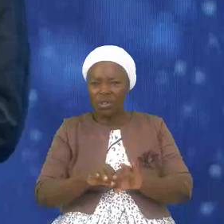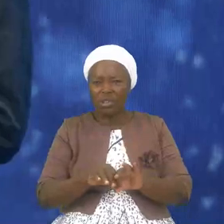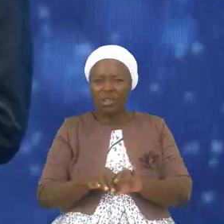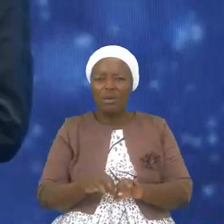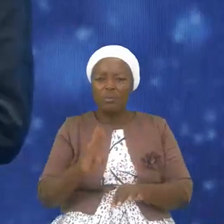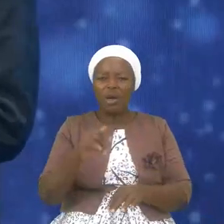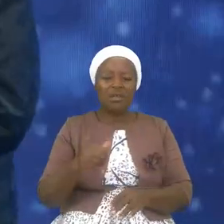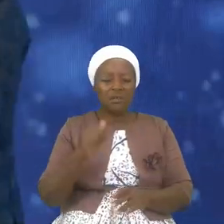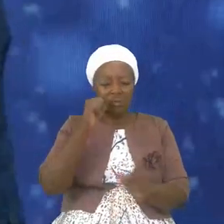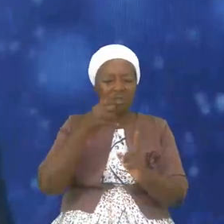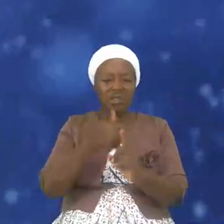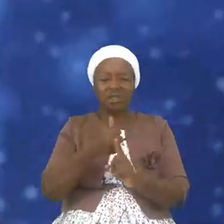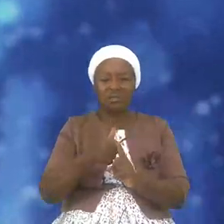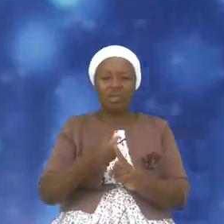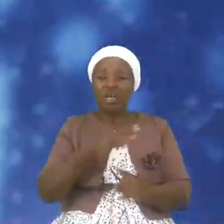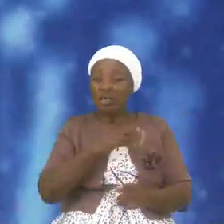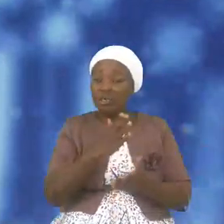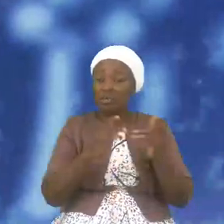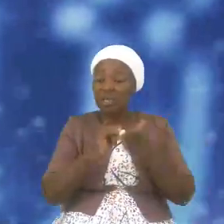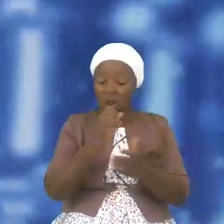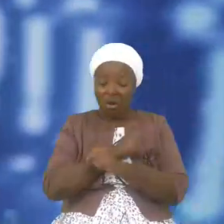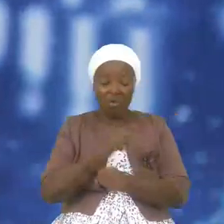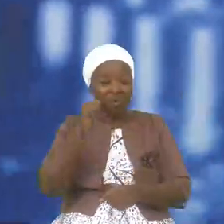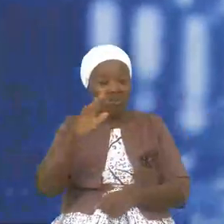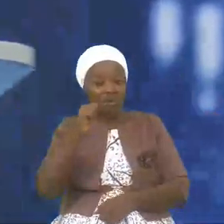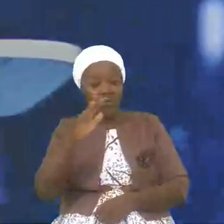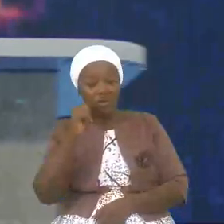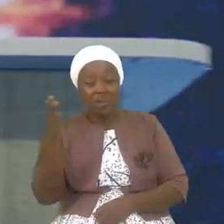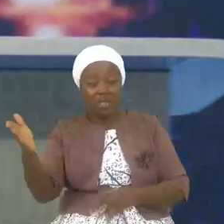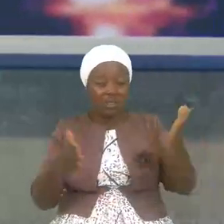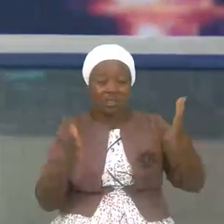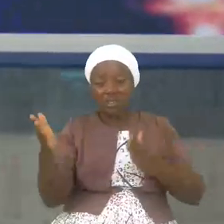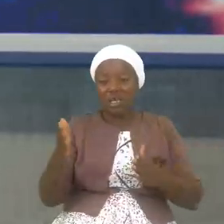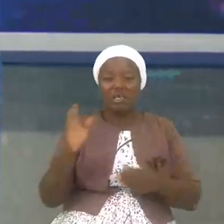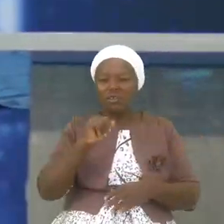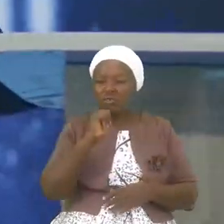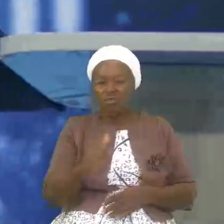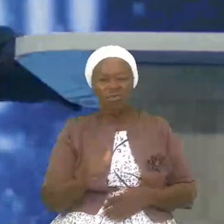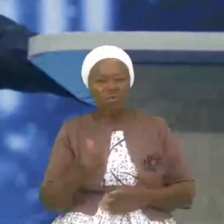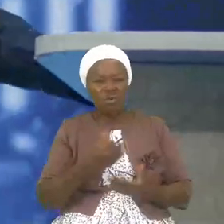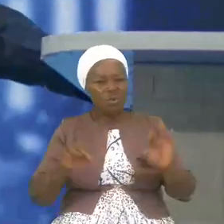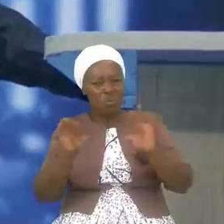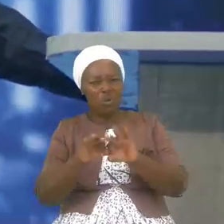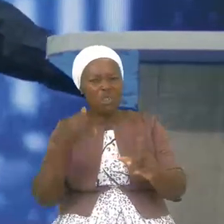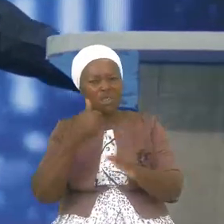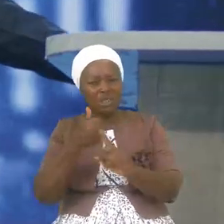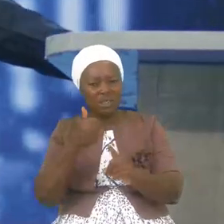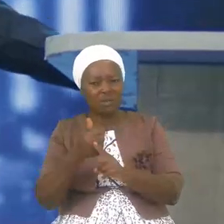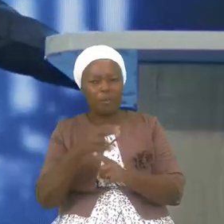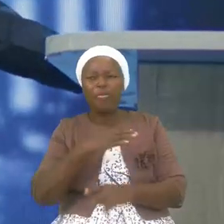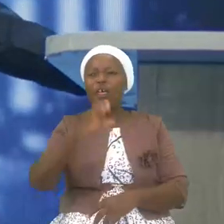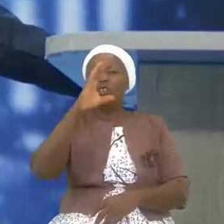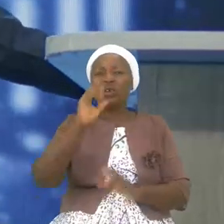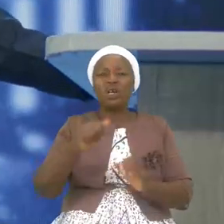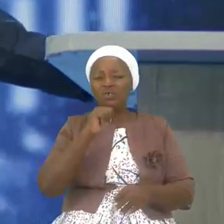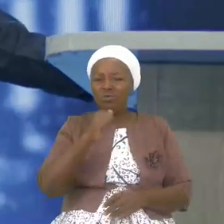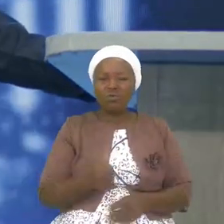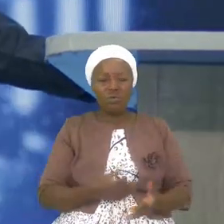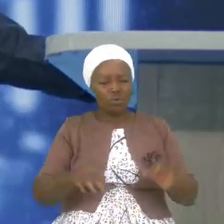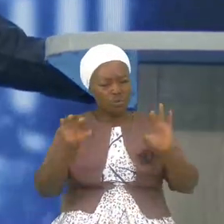d'elle-même. Un coureur de jupons n'est pas digne de lui-même. Un soulard n'est pas